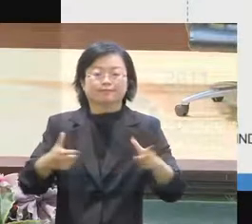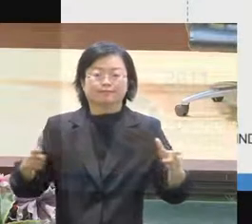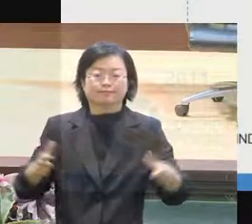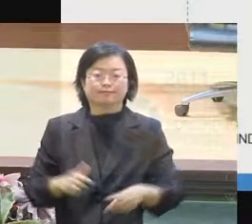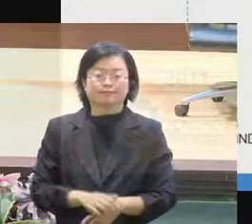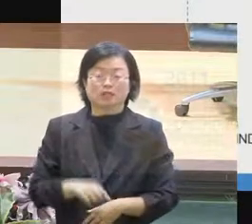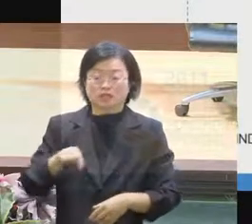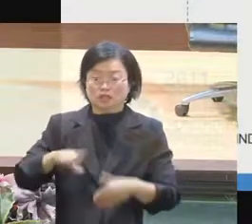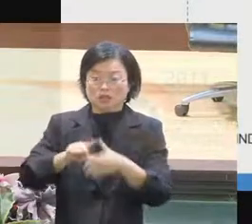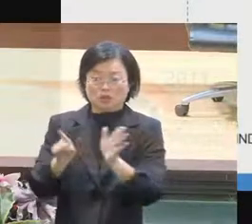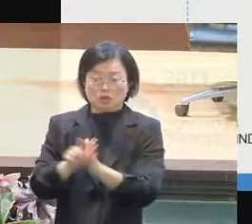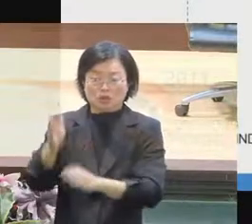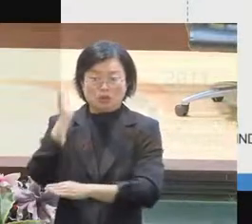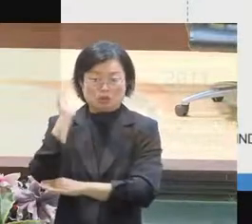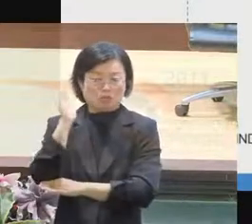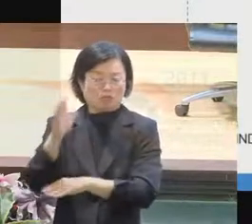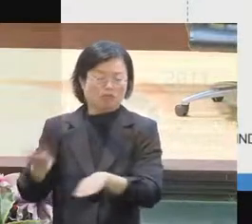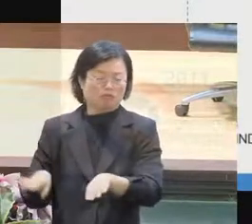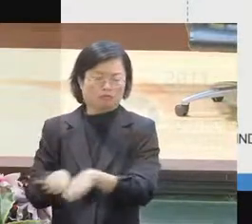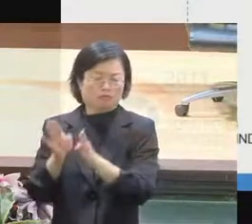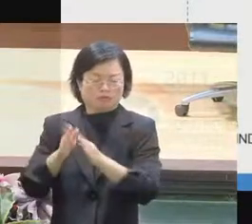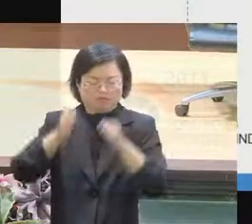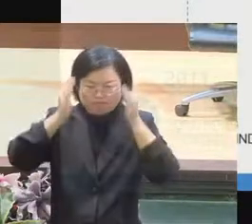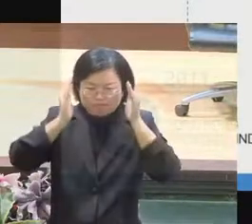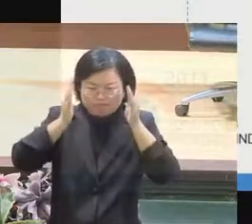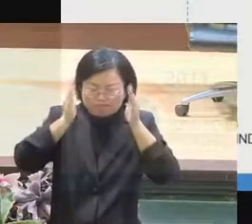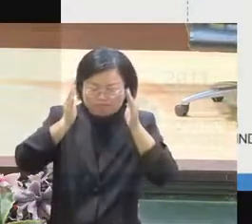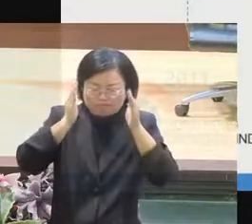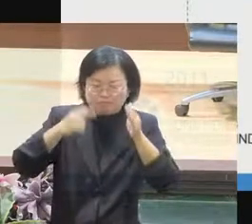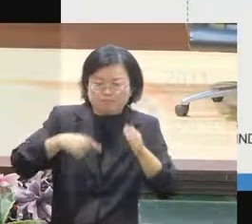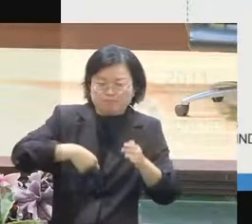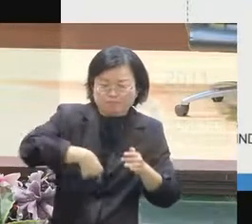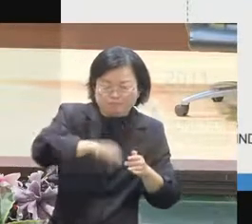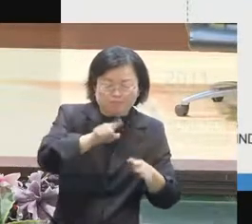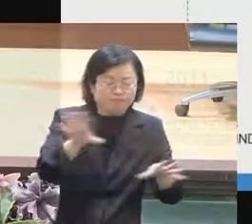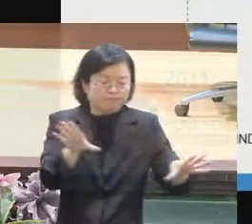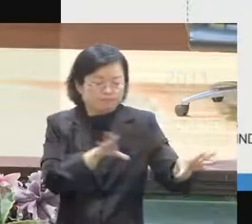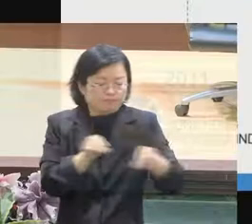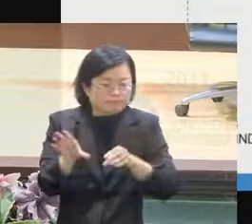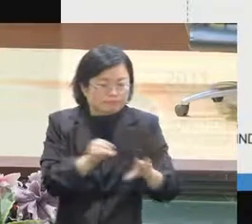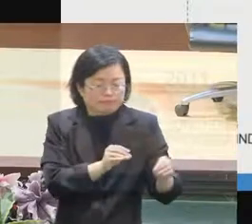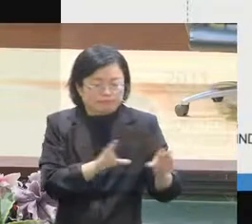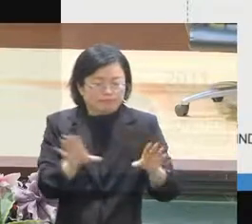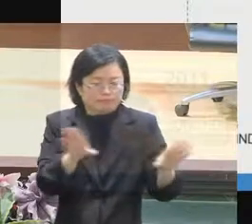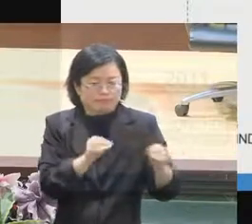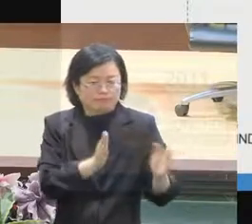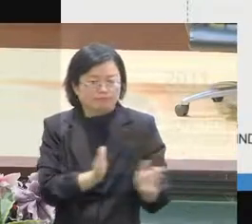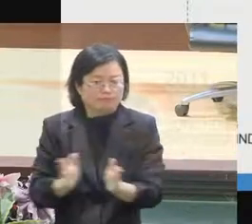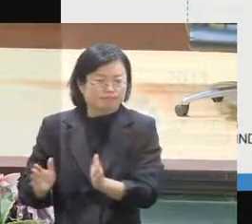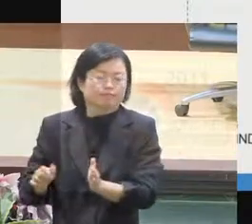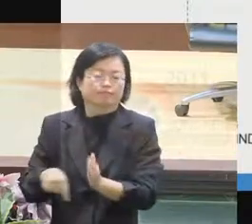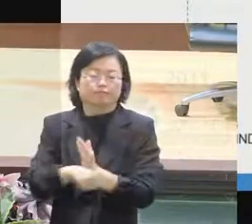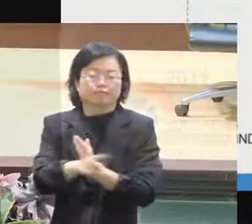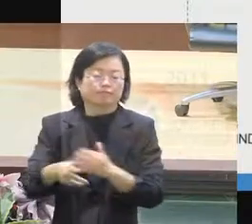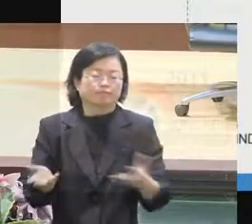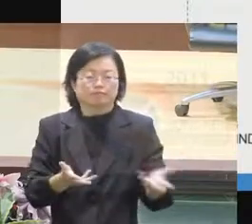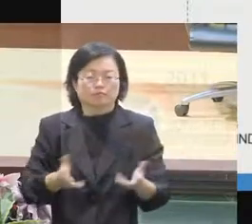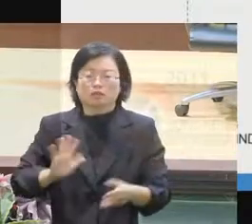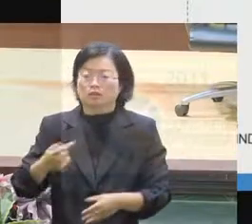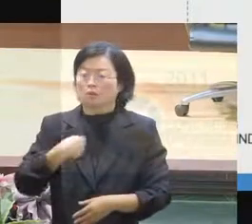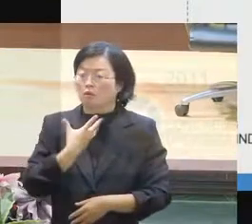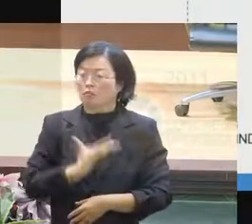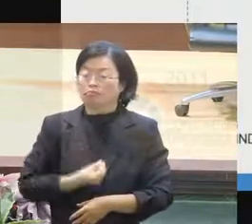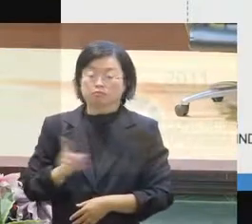些政府的部门呢才真正的很积极的行动起来去做 open data 的一些事情。那很遗憾的是呢，这